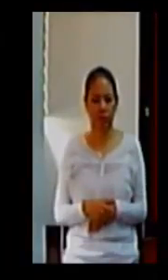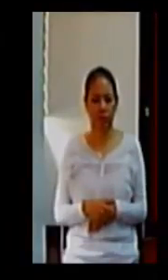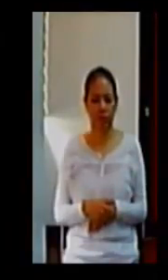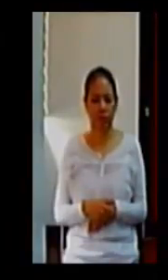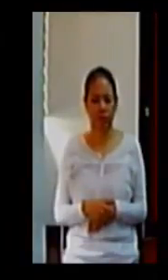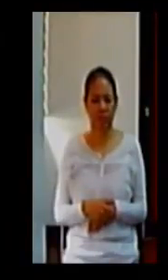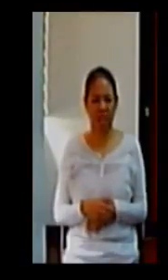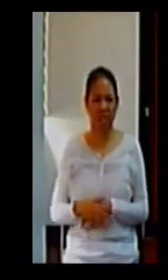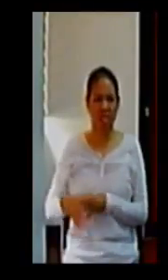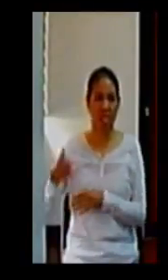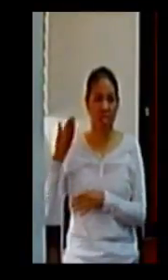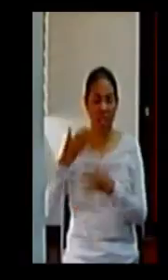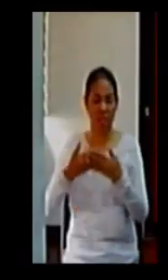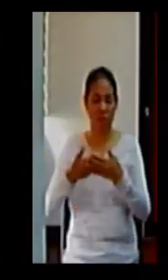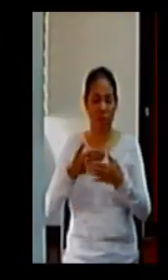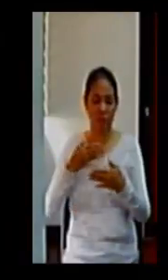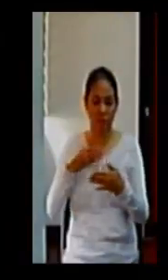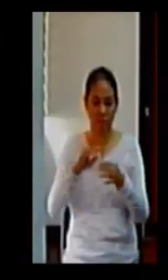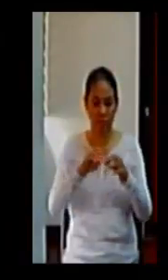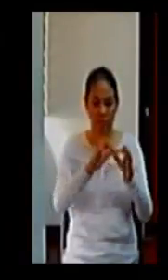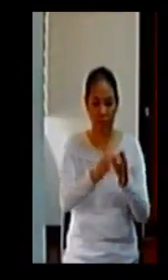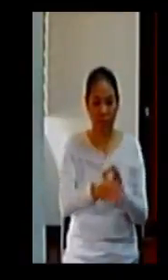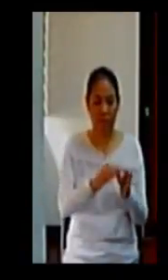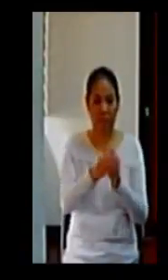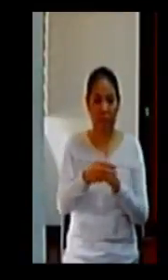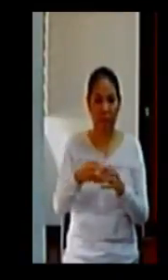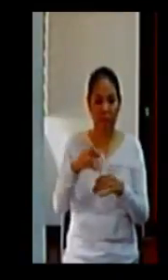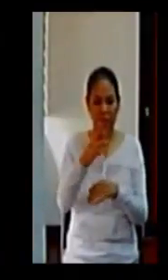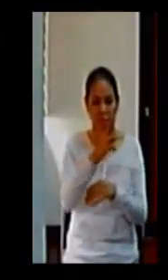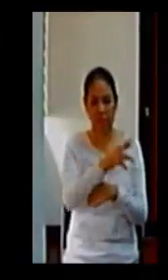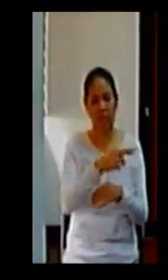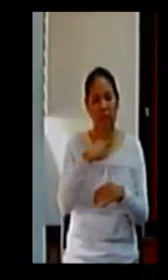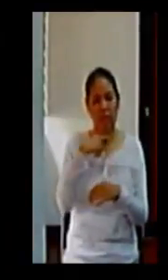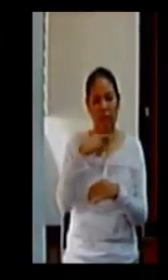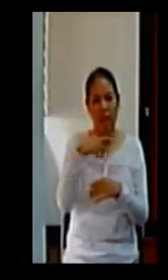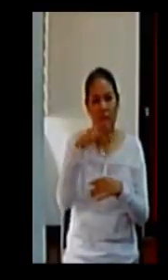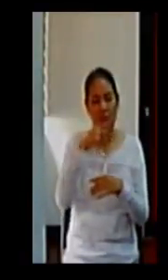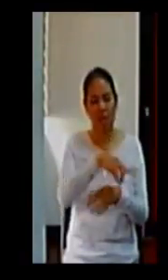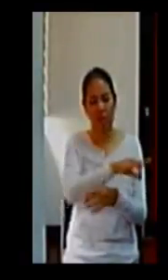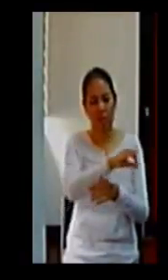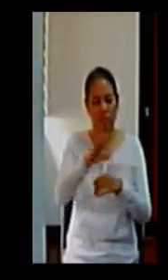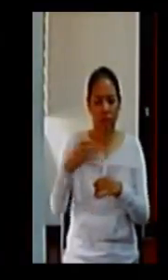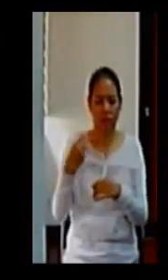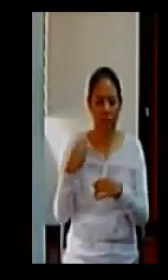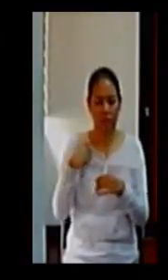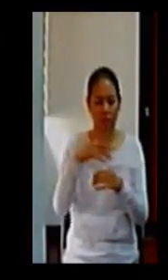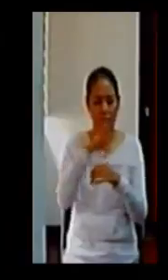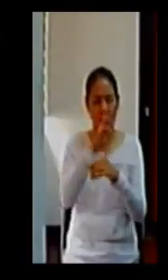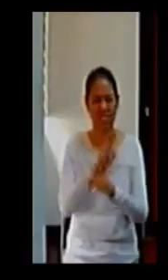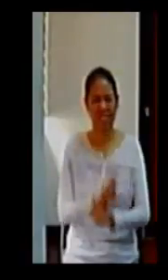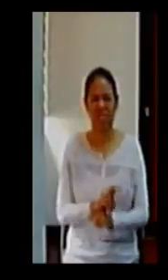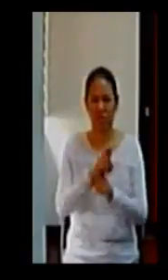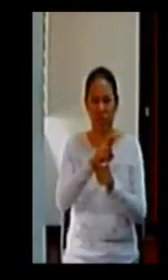Noon, bago kami magtanim sa aming palayan, may mga ritual kaming sinusunod, alinsunod sa mga